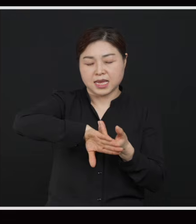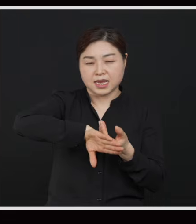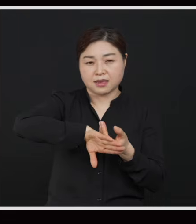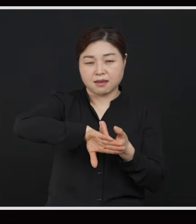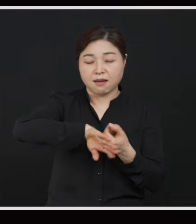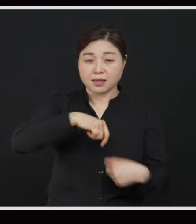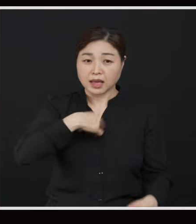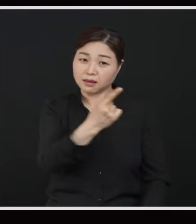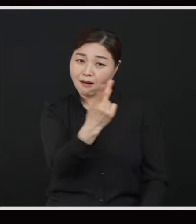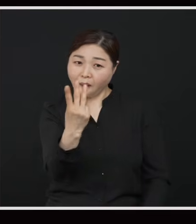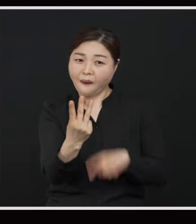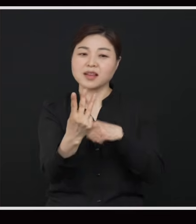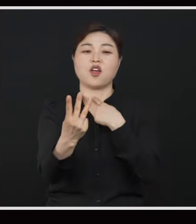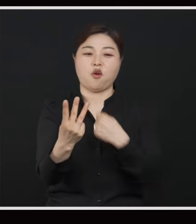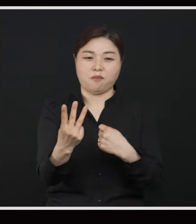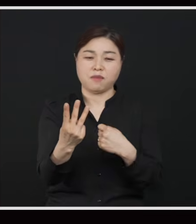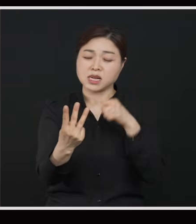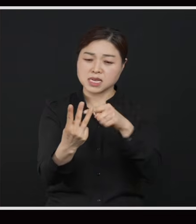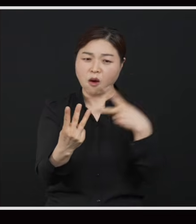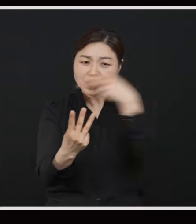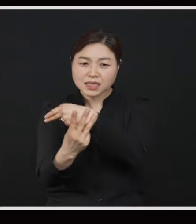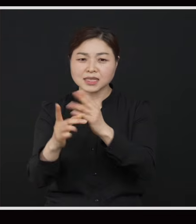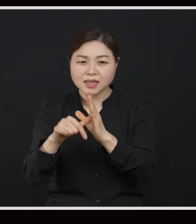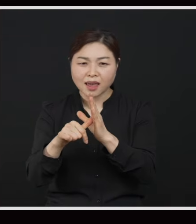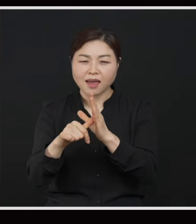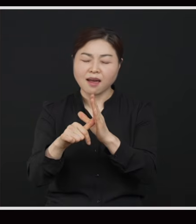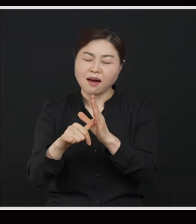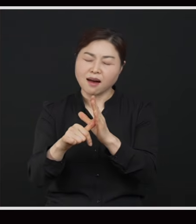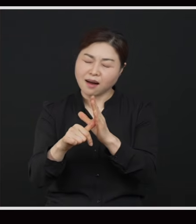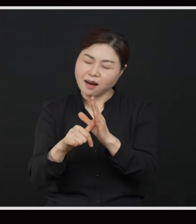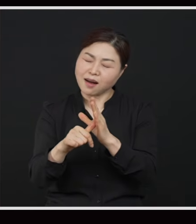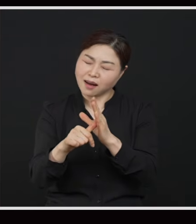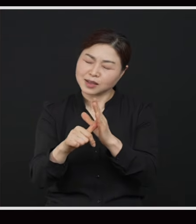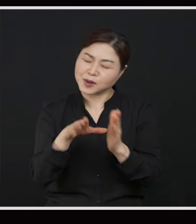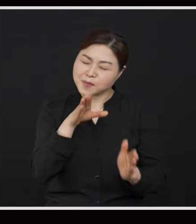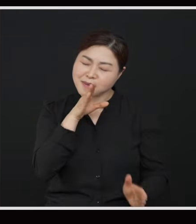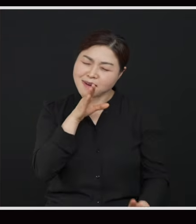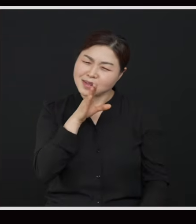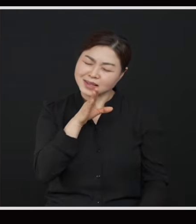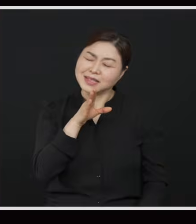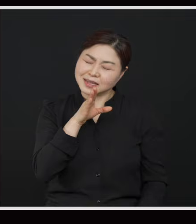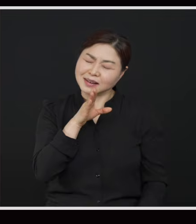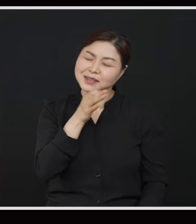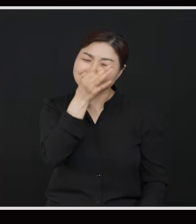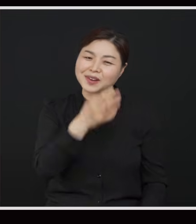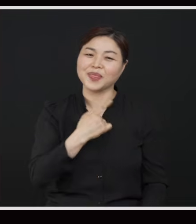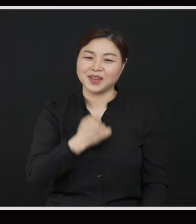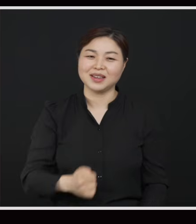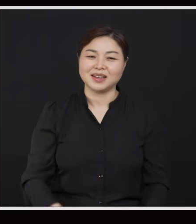요것도 해봤는데 그만할 때 비슷하게 힘들었어요.